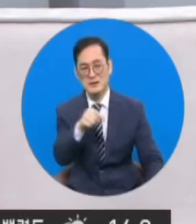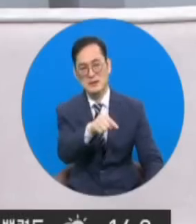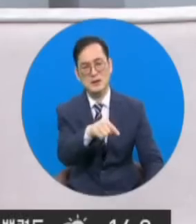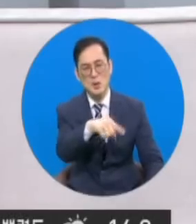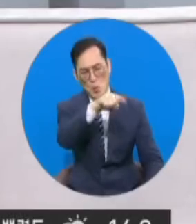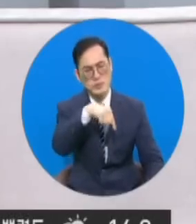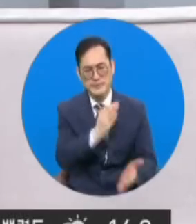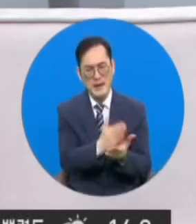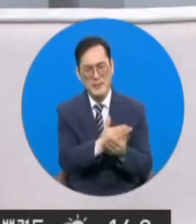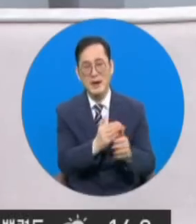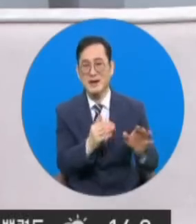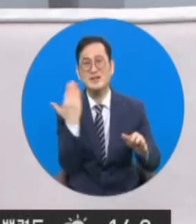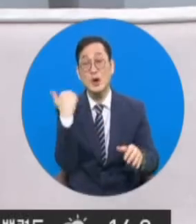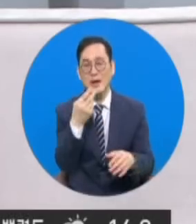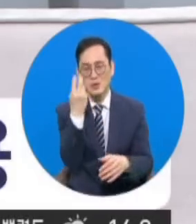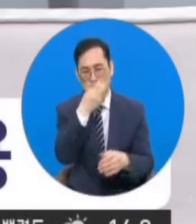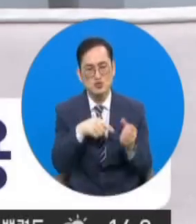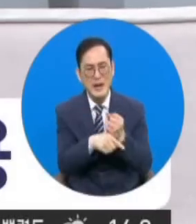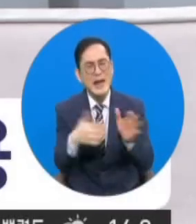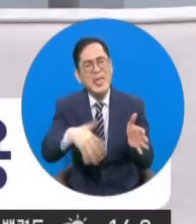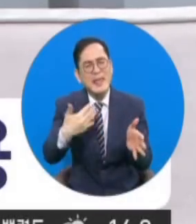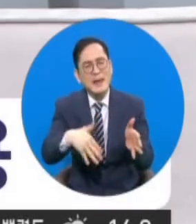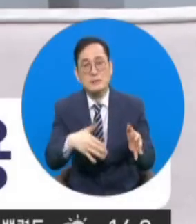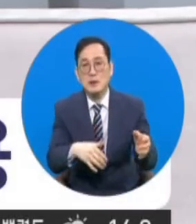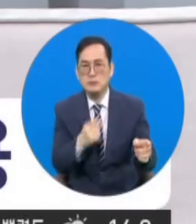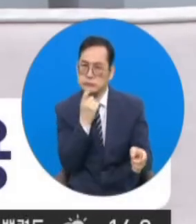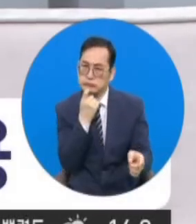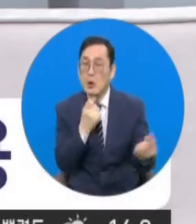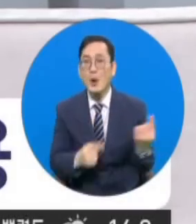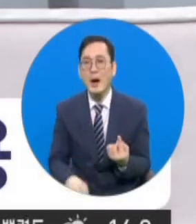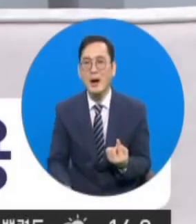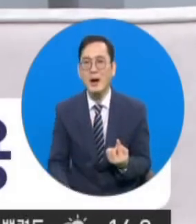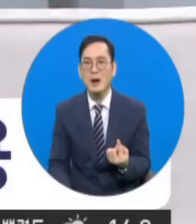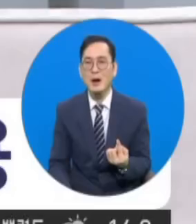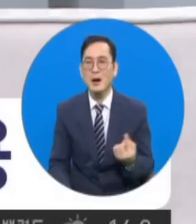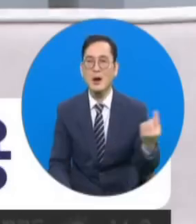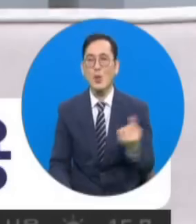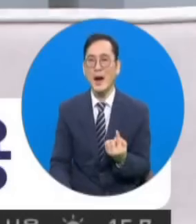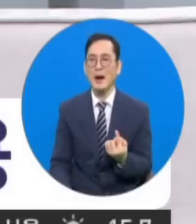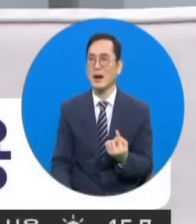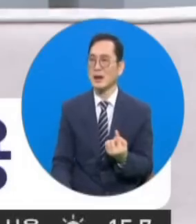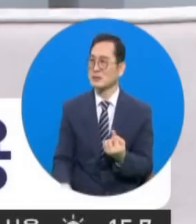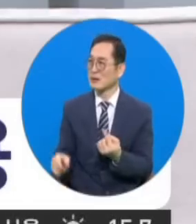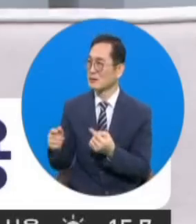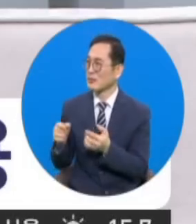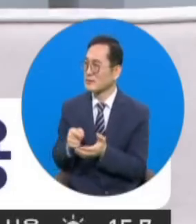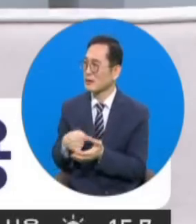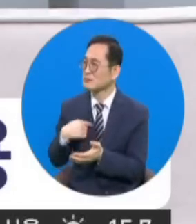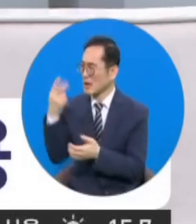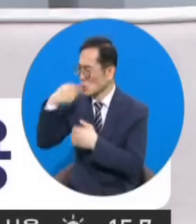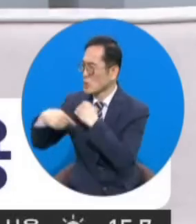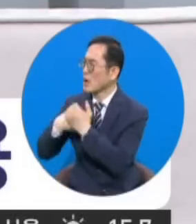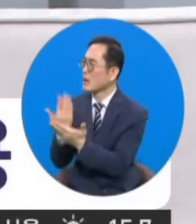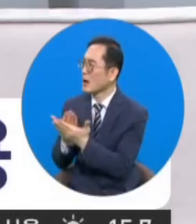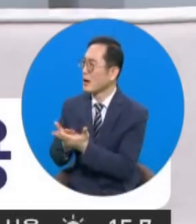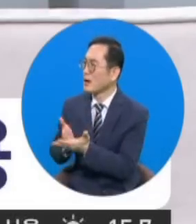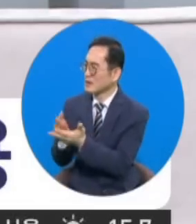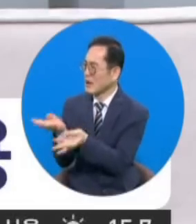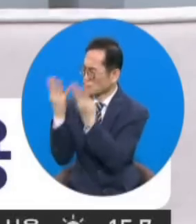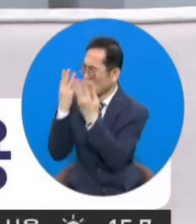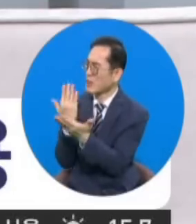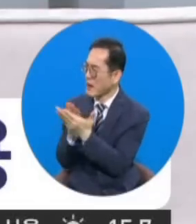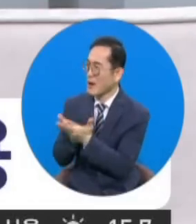아직 오실 필요 없습니다라고 했는데도 이제 억지로 이제 검찰청 앞에 가서 이제 나를